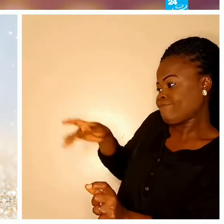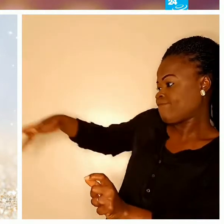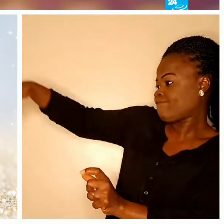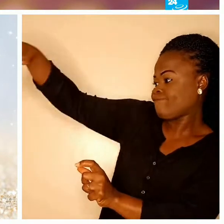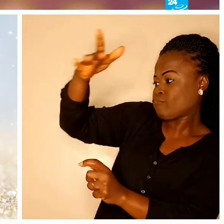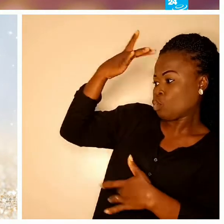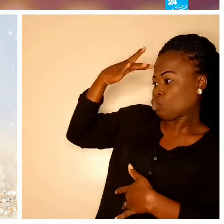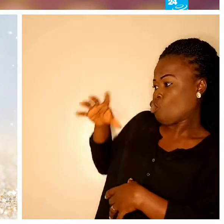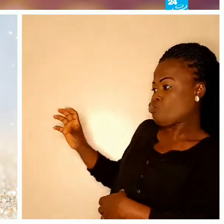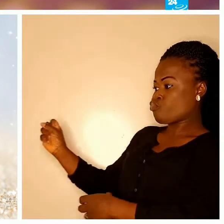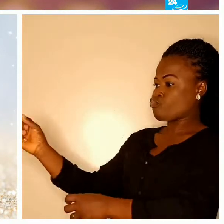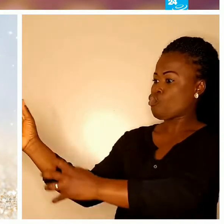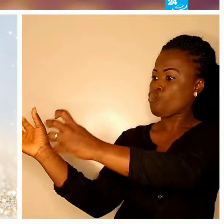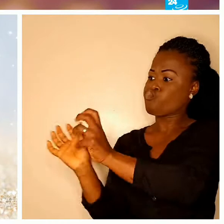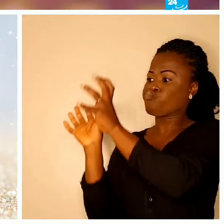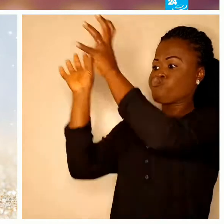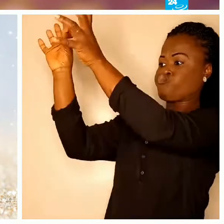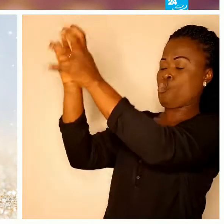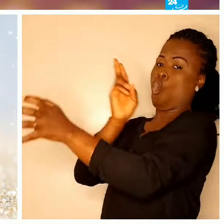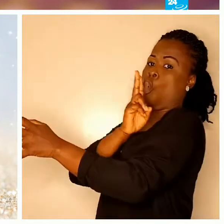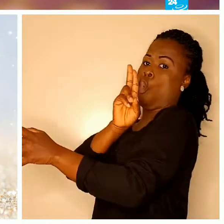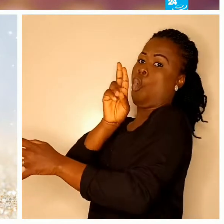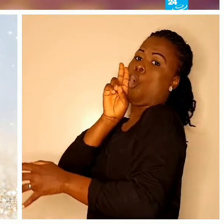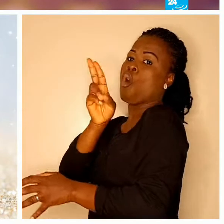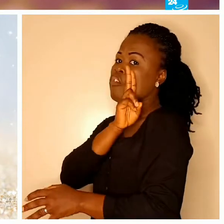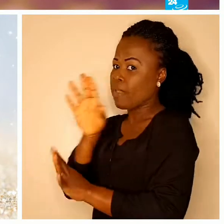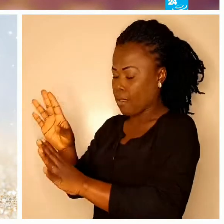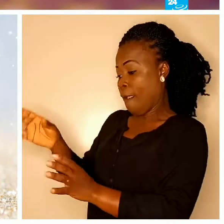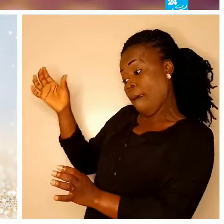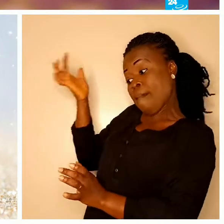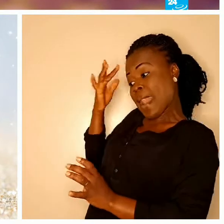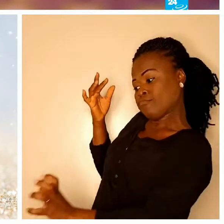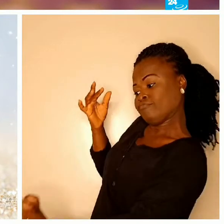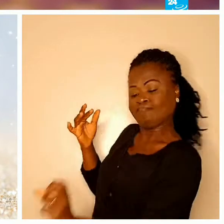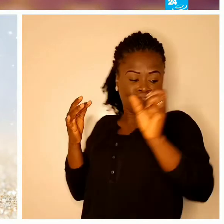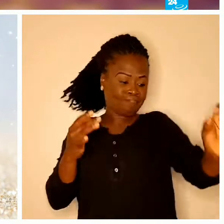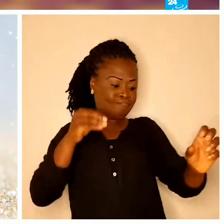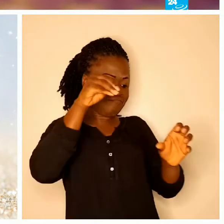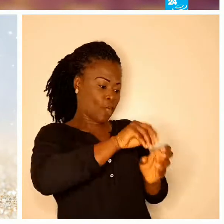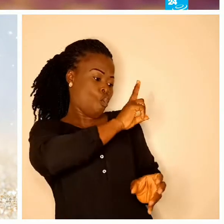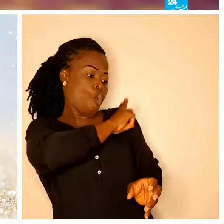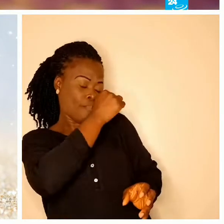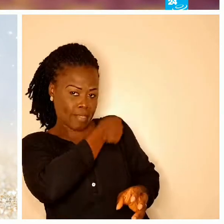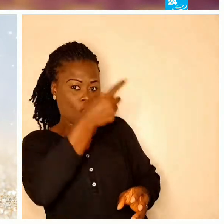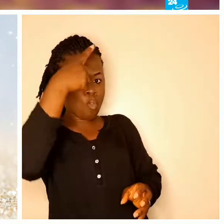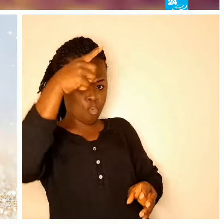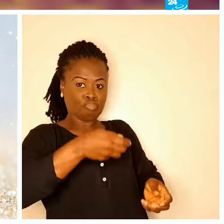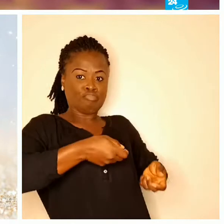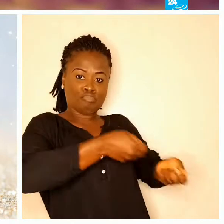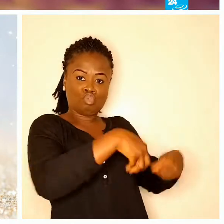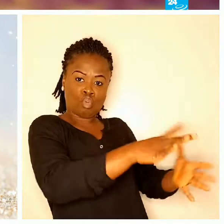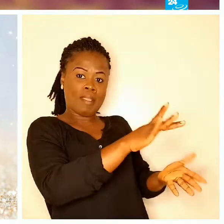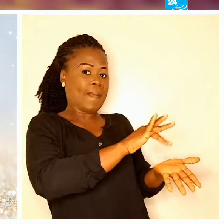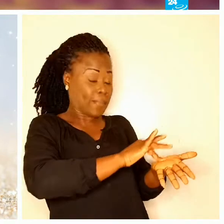hôteliers et tous les malades sont absolument tous à l'hôpital et sont traités. Bien entendu, le traitement